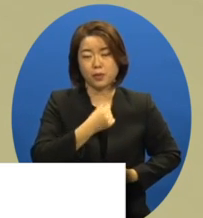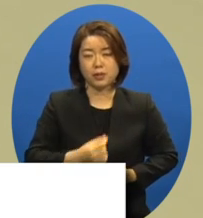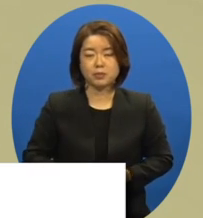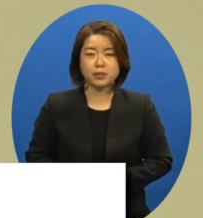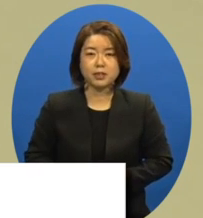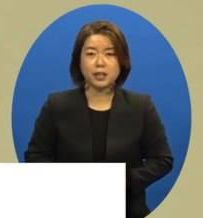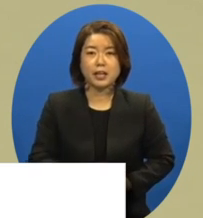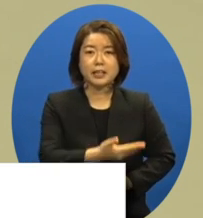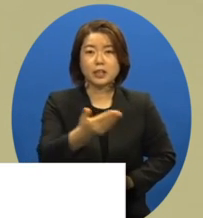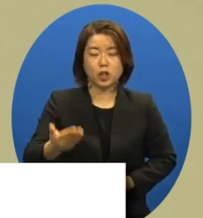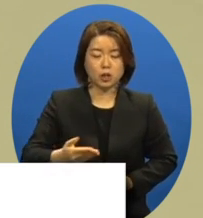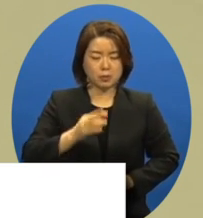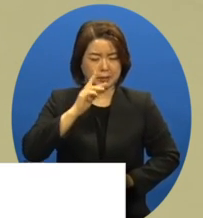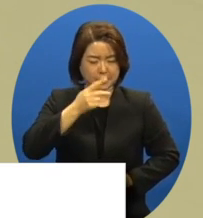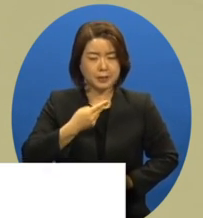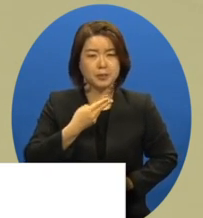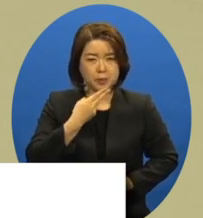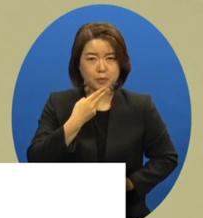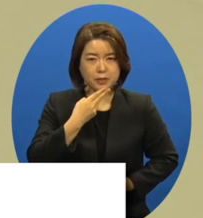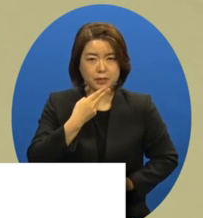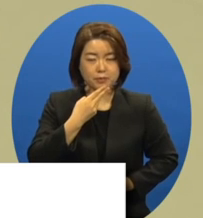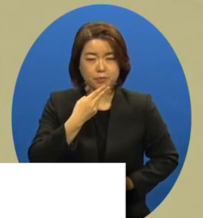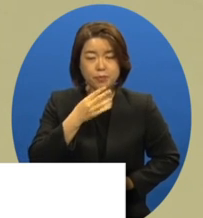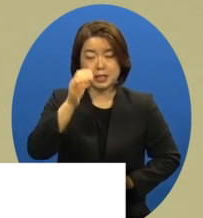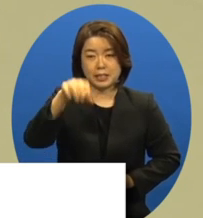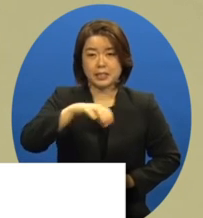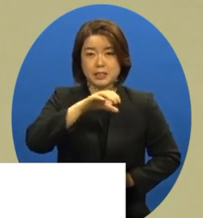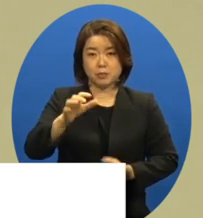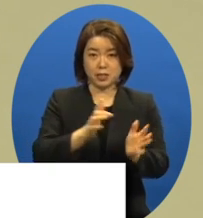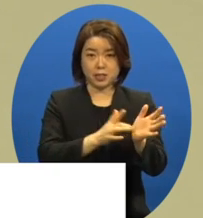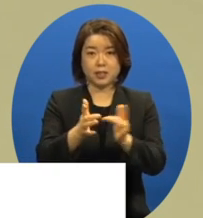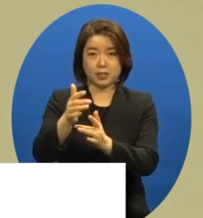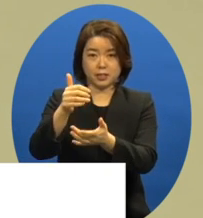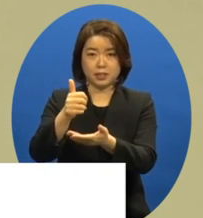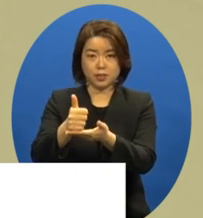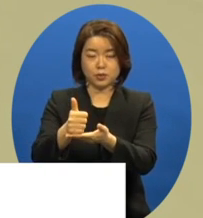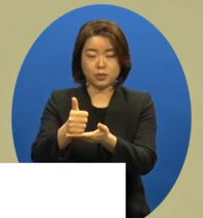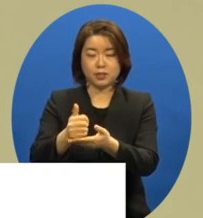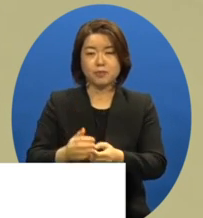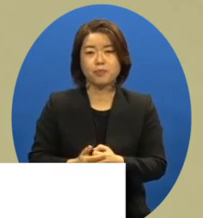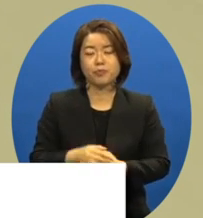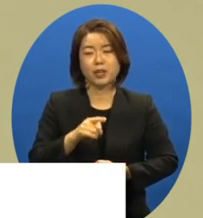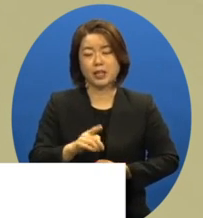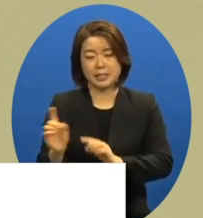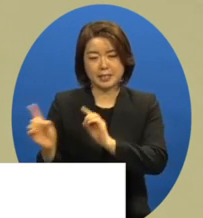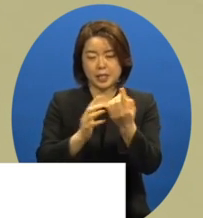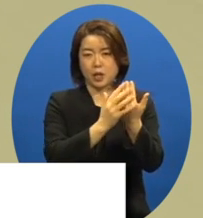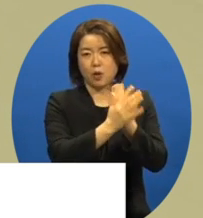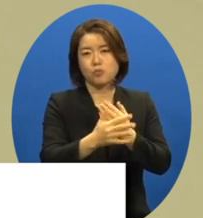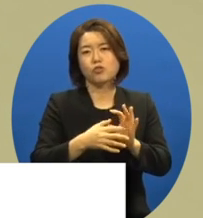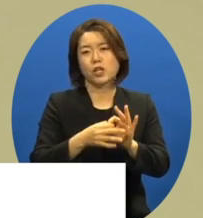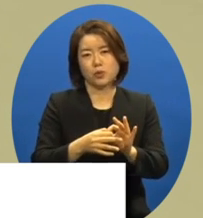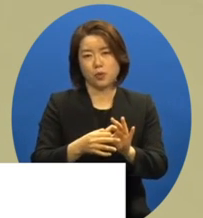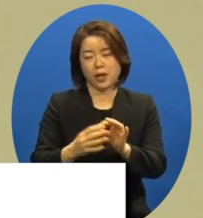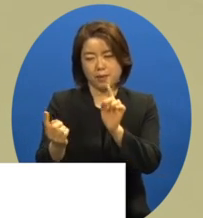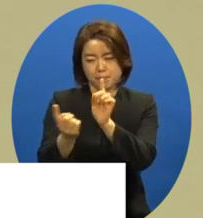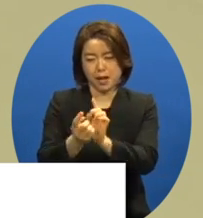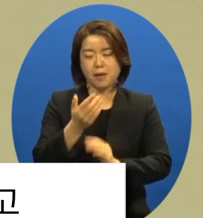여러분들은 틀림없이 그 십자가의 예수님을 이 부흥회를 통하여 만나게 될